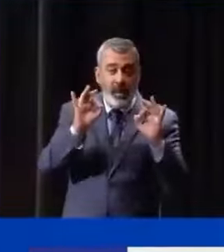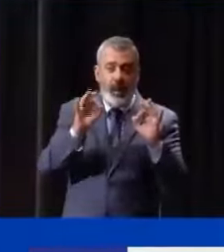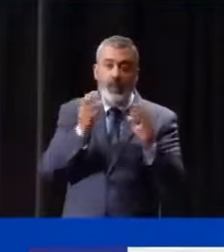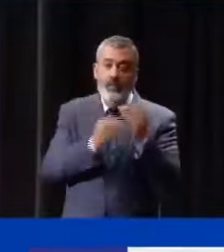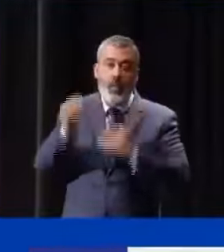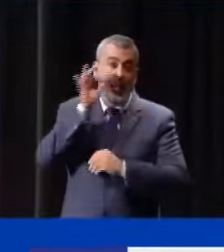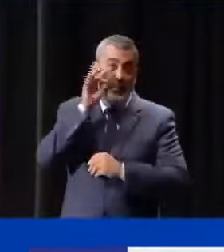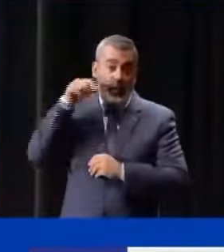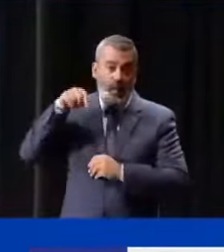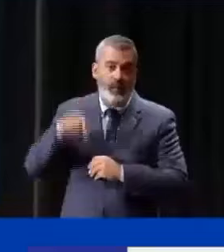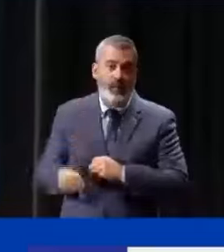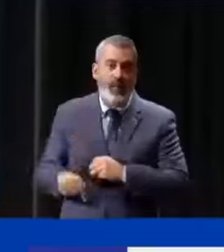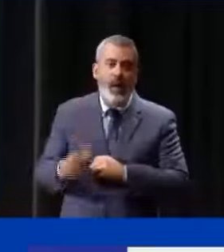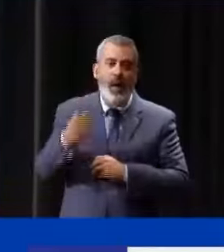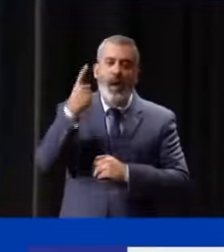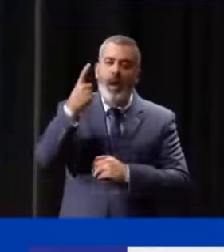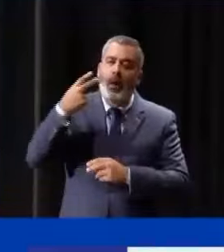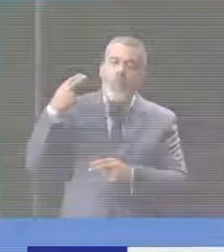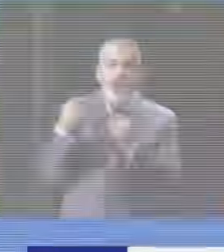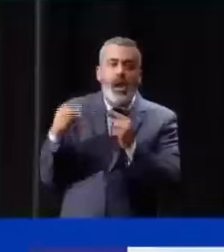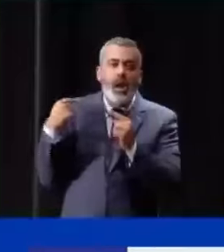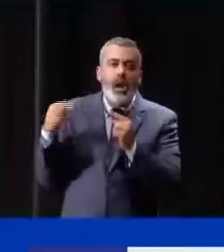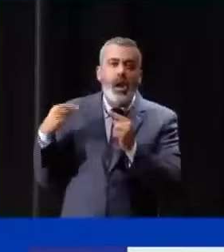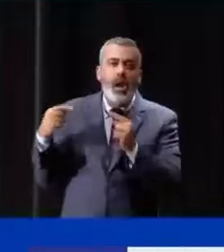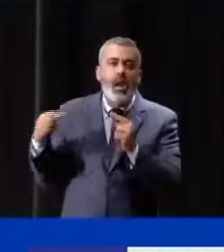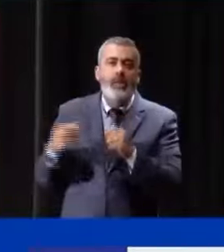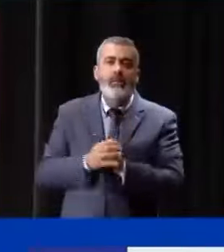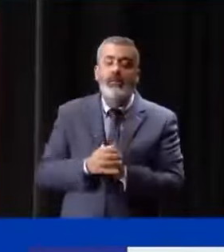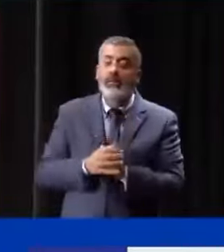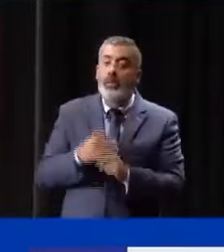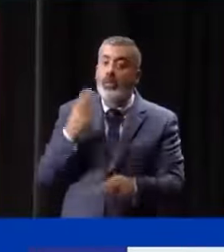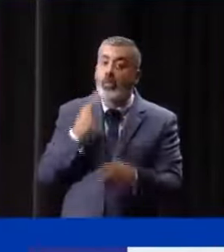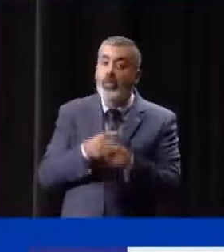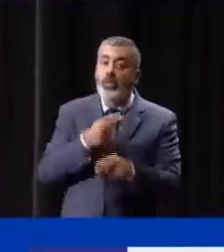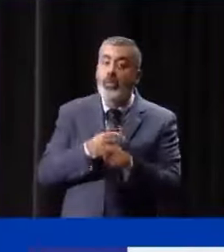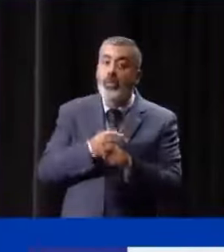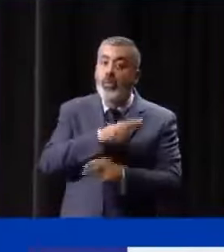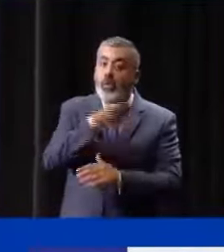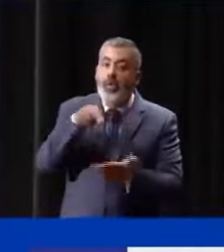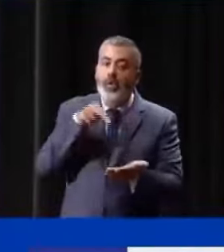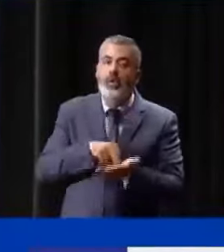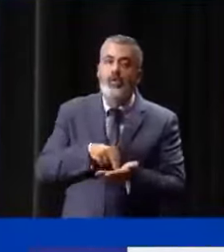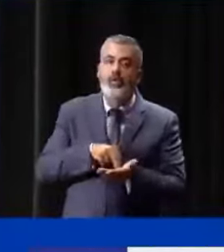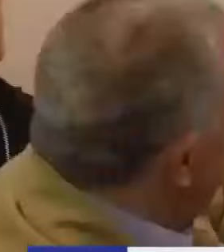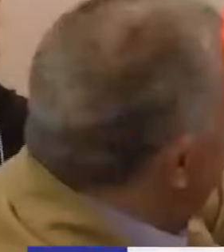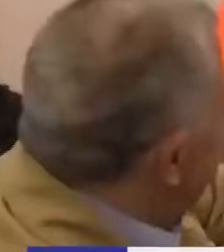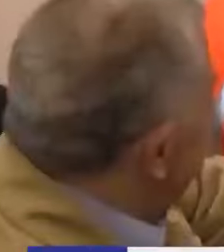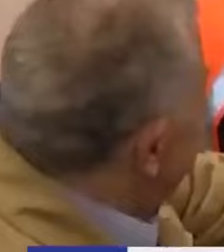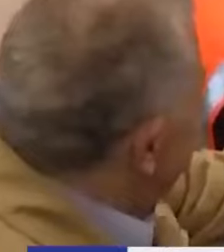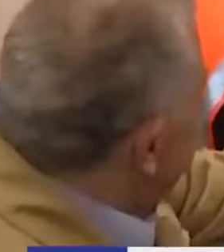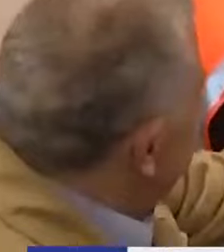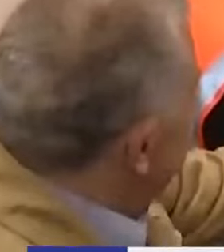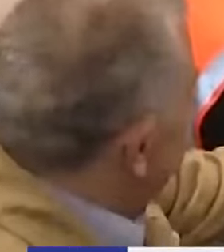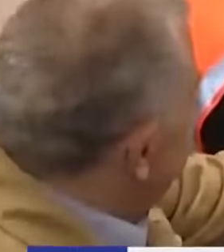Θεσσαλονίκης έχει ένα τεράστιο πολιτιστικό απόθεμα και μια δυναμική παρουσία στη σύγχρονη δημιουργία.